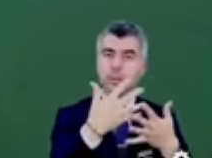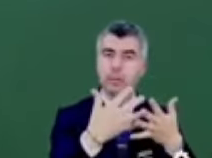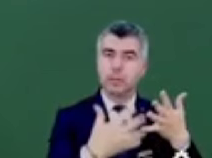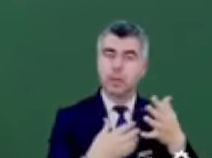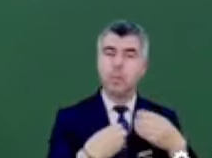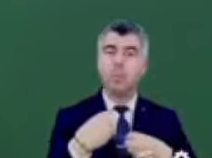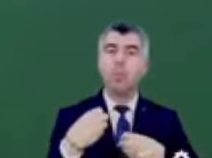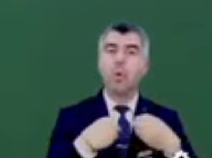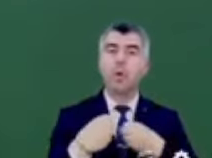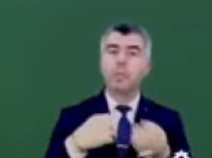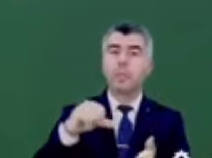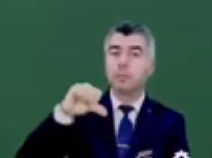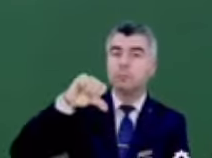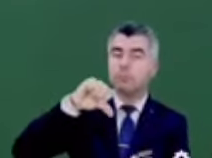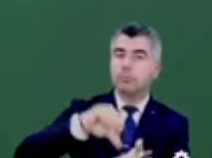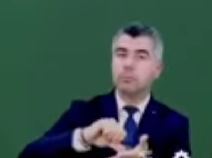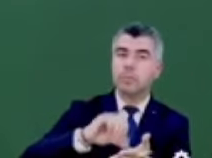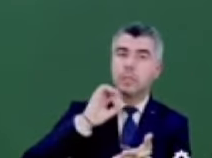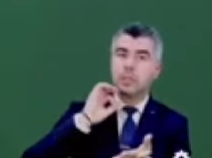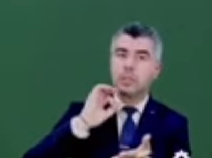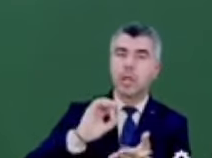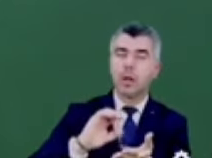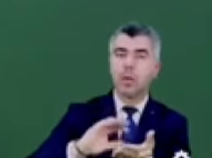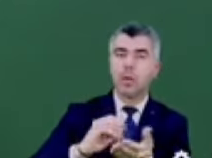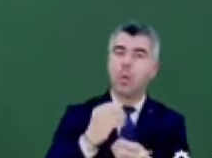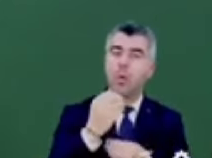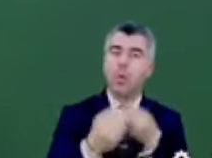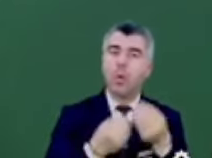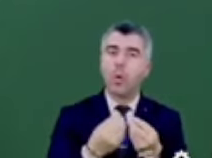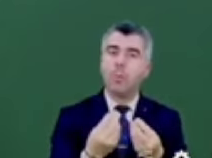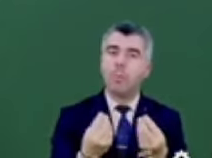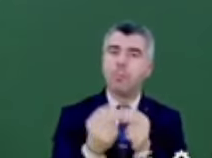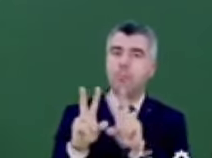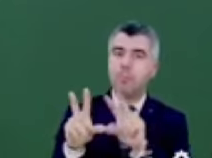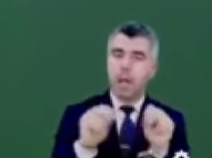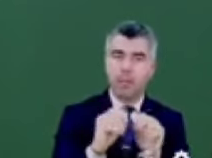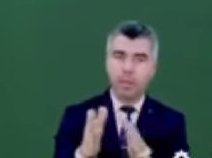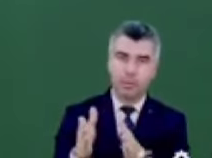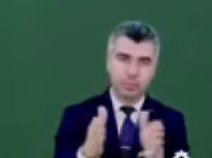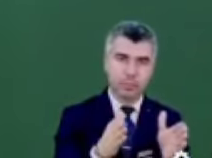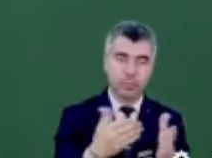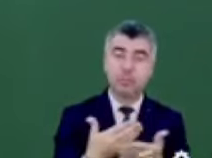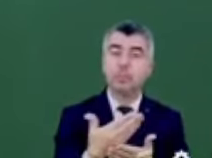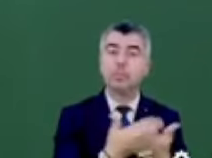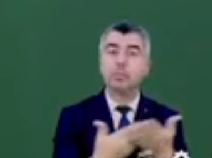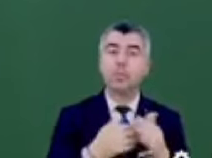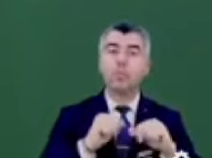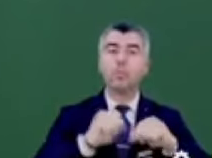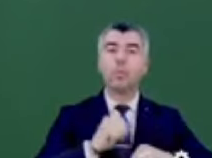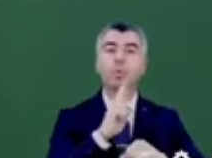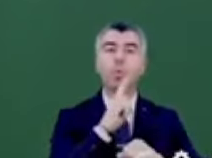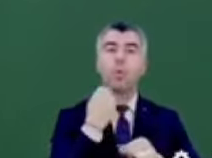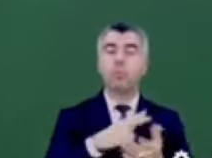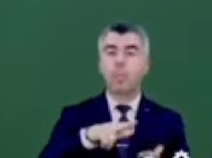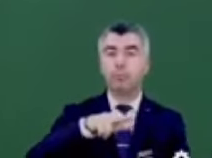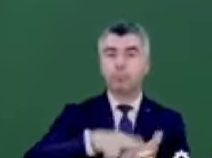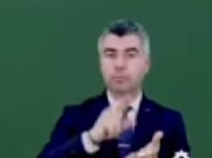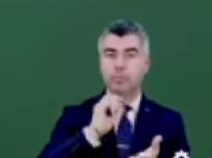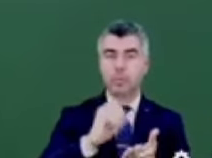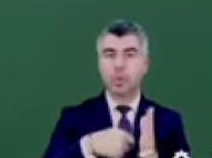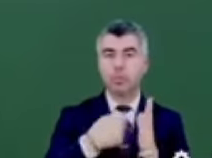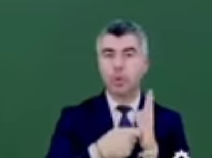مدير مركزي او او من يماثله بعد ذلك تداول مجلس الحكومه وصادق على مشروع المرسوم رقم